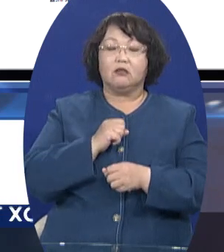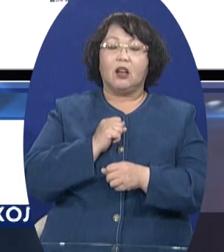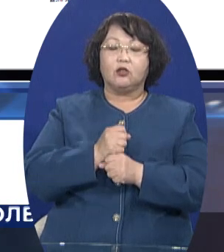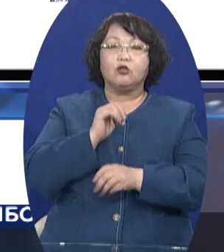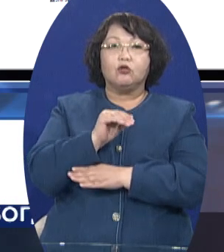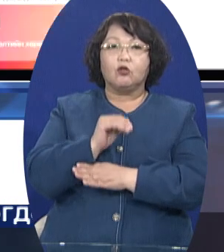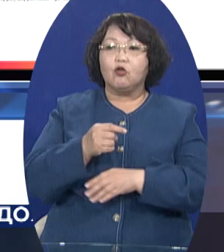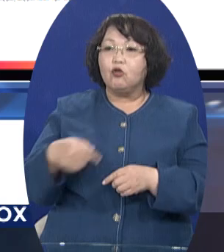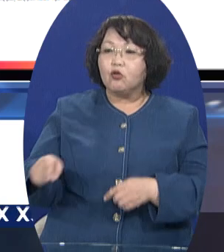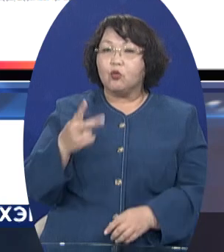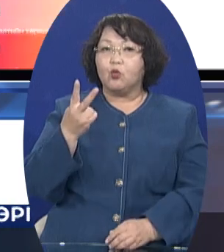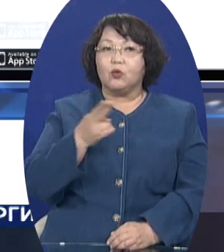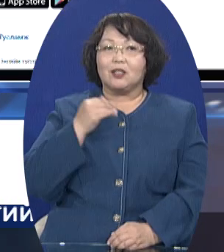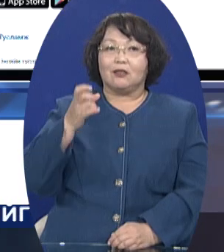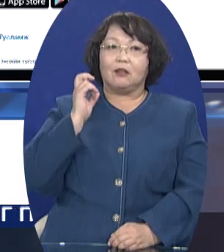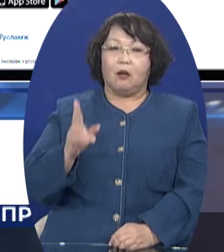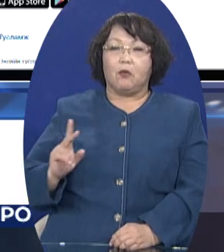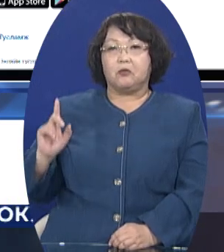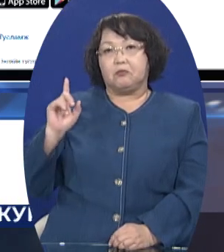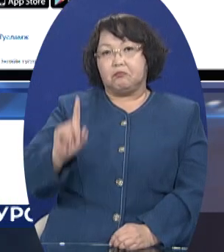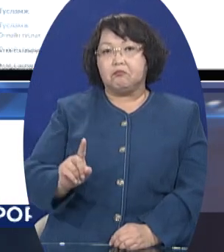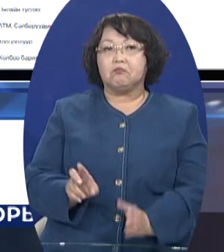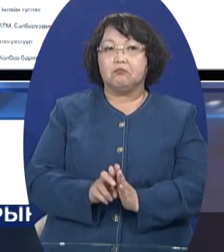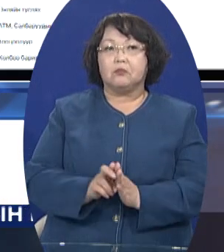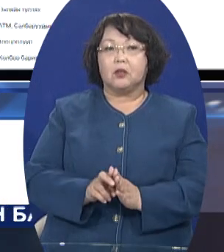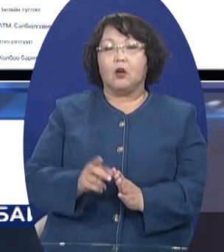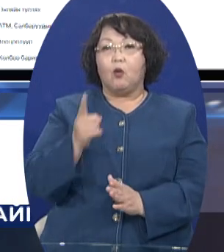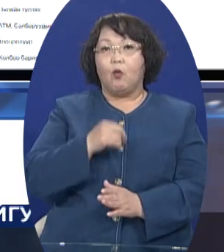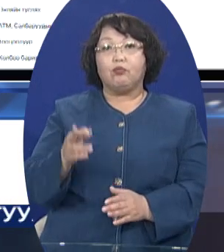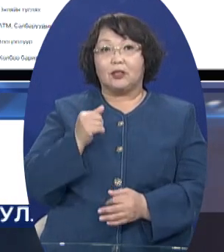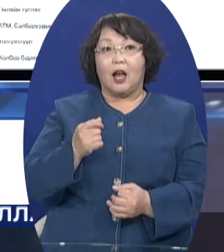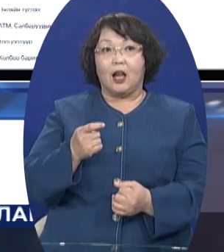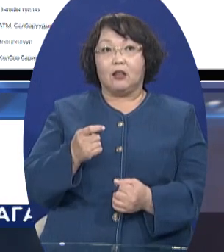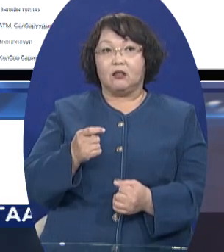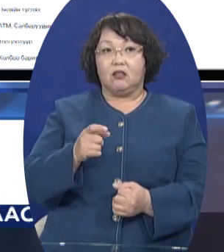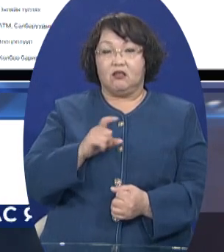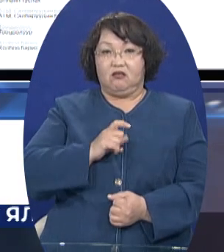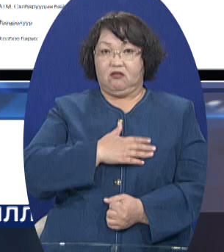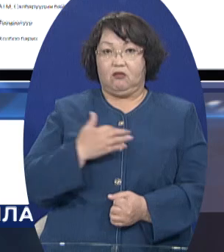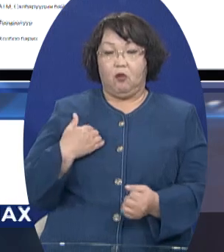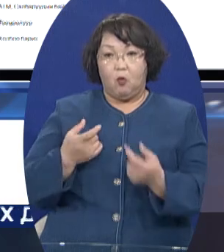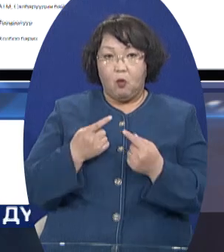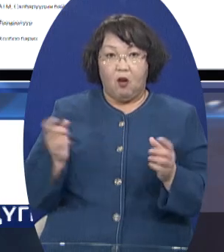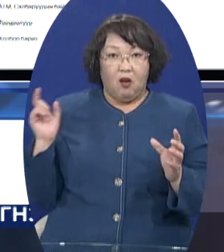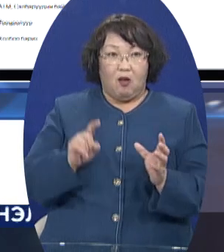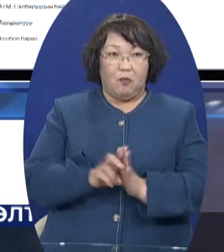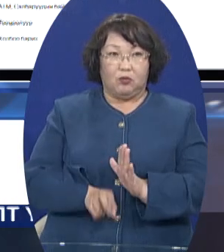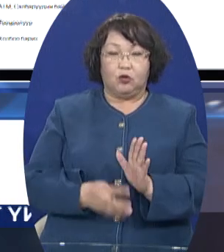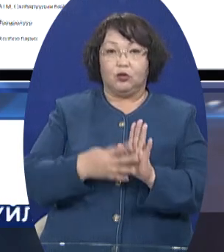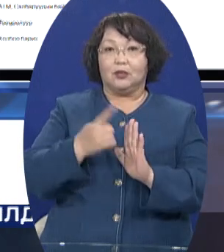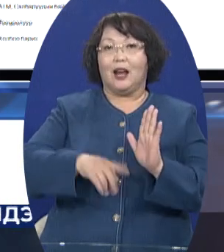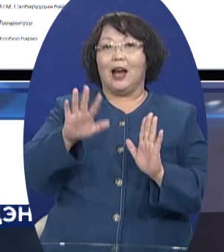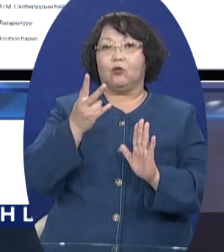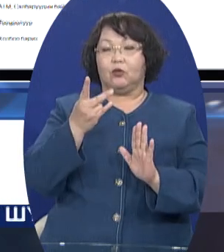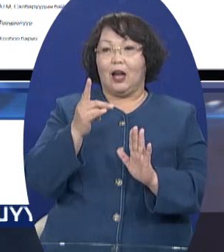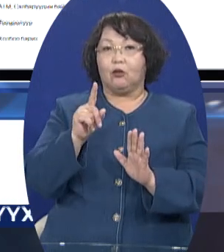үнэт цаасны компаниудад хандах боломжтой юм. Мөн хуралд оролцох боломжгүй хувьцаа эзэмшигч 2023 оны 9-р сарын 12-ний 17 цаг хүртэл